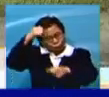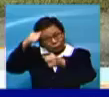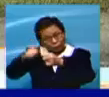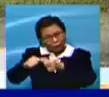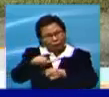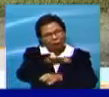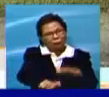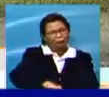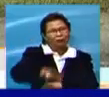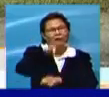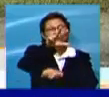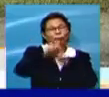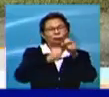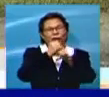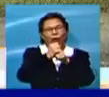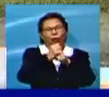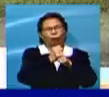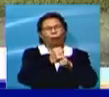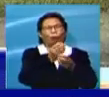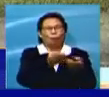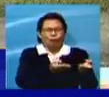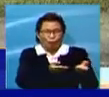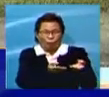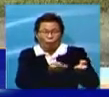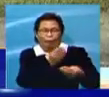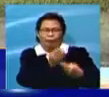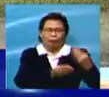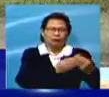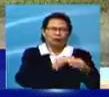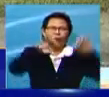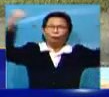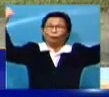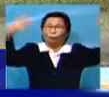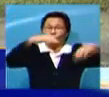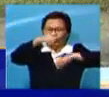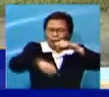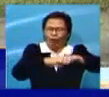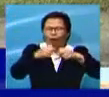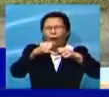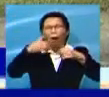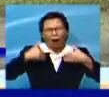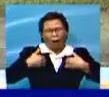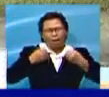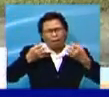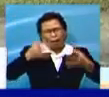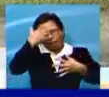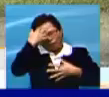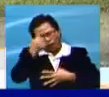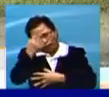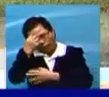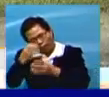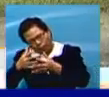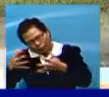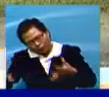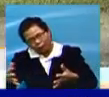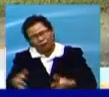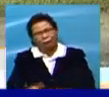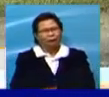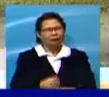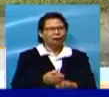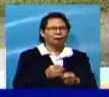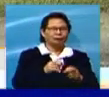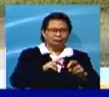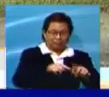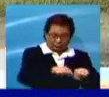Kira-kira 30 tahun menabur bakti, Velodrome Ceras meninggalkan banyak memori. Selain tempat lahirnya jaguh basikal